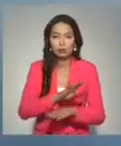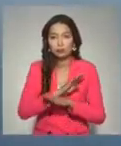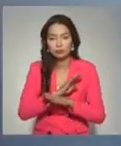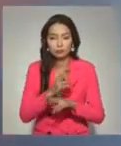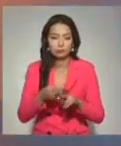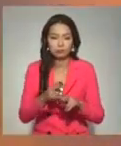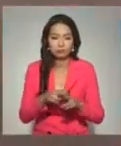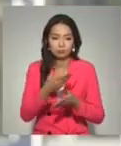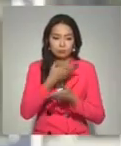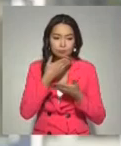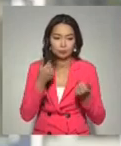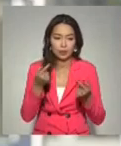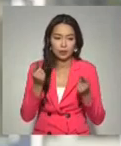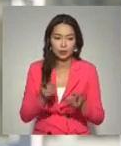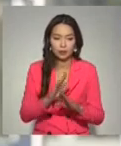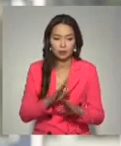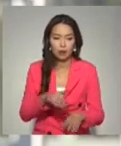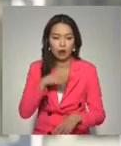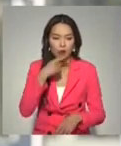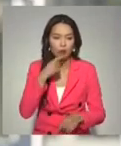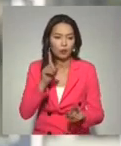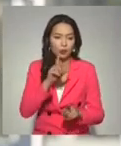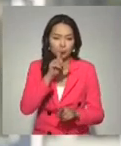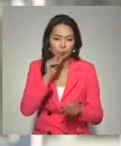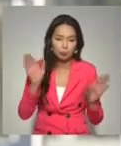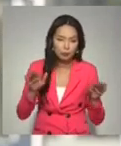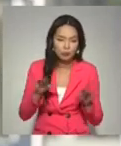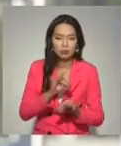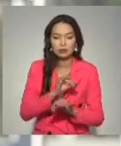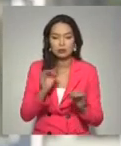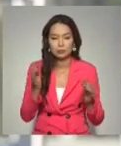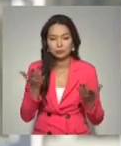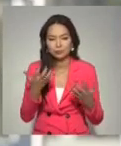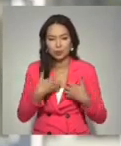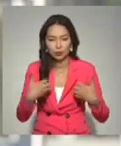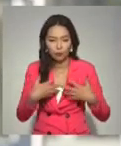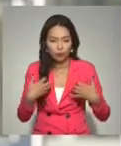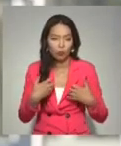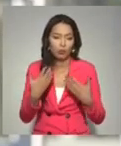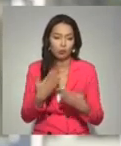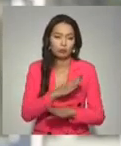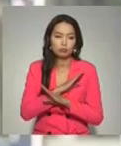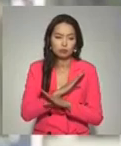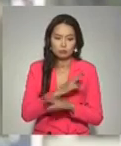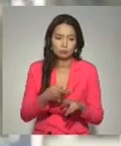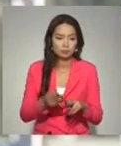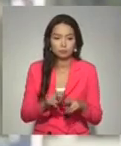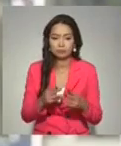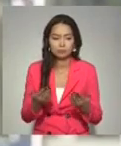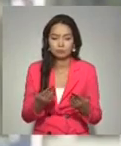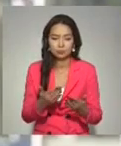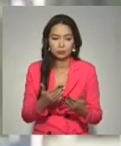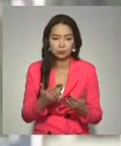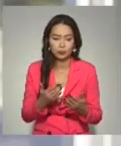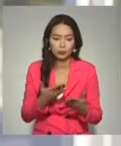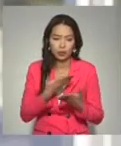шығарды. Аң құстар өліп жатыр деген, енді қыстың мезгілінде құстардың ұя салу маусымы емес, олар ұшып кетеді,